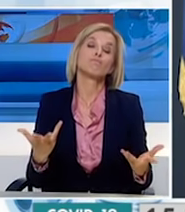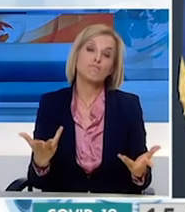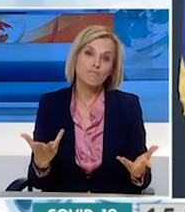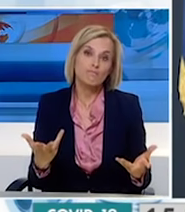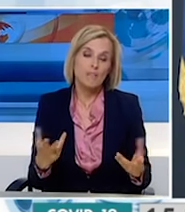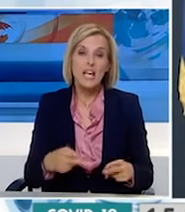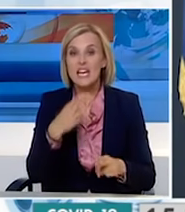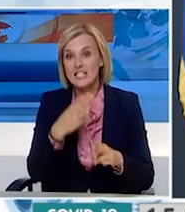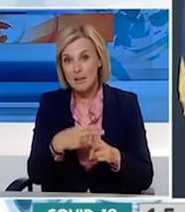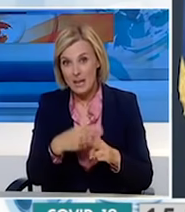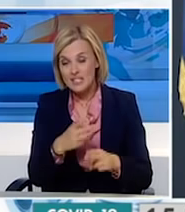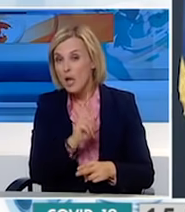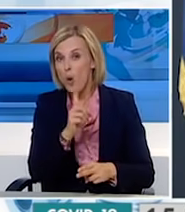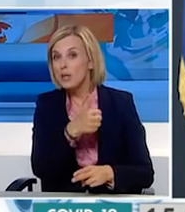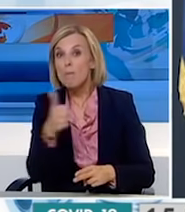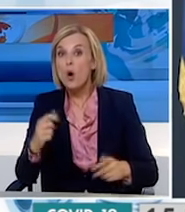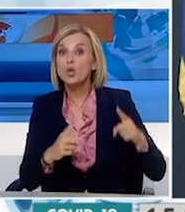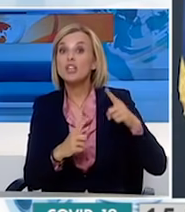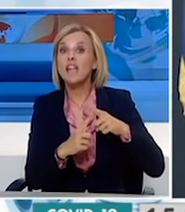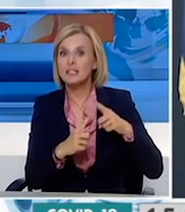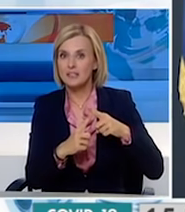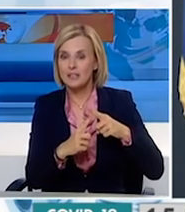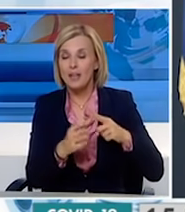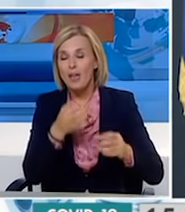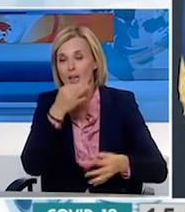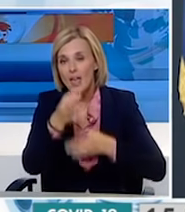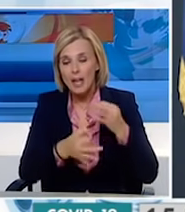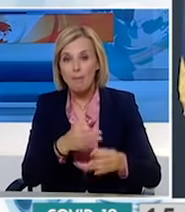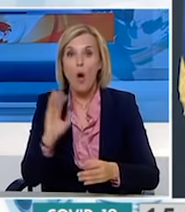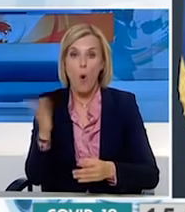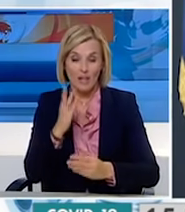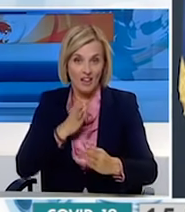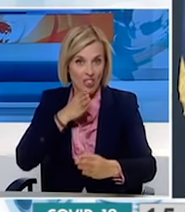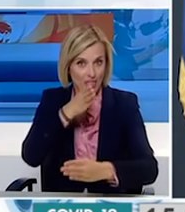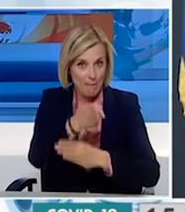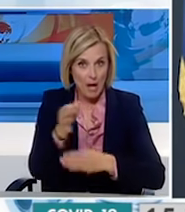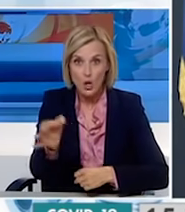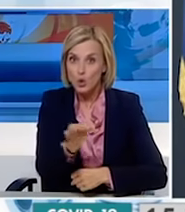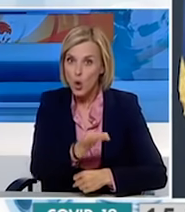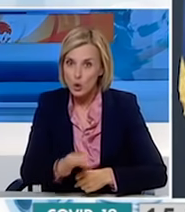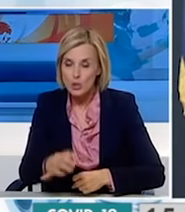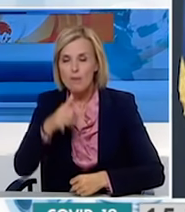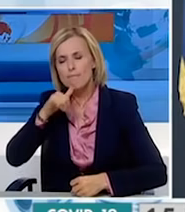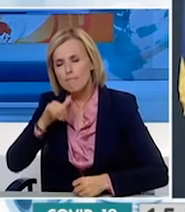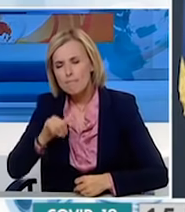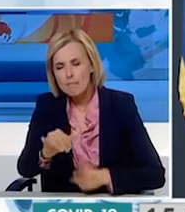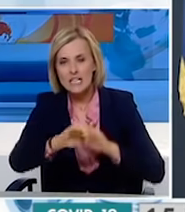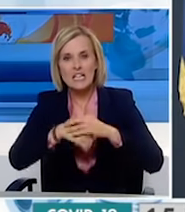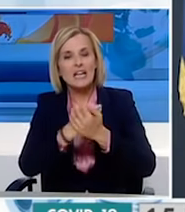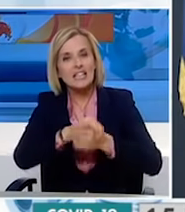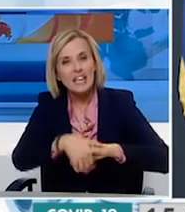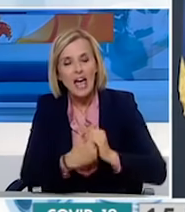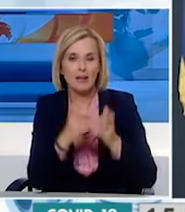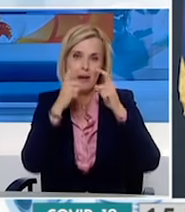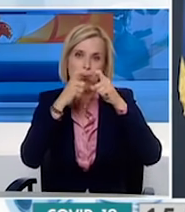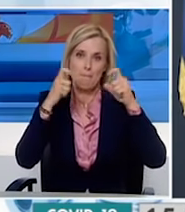αρνητικό τεστ σε αυτή τη φάση έχει να τηρήσω την υγιεινή των χεριών στην άξο, να τηρήσω την αναβριστική υγιεινή, ότι δεν θα μπω σε κλειστό χώρο χωρίς μάσκα,